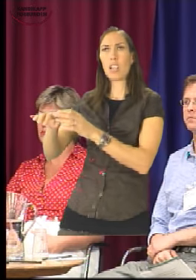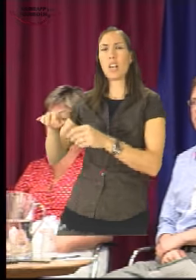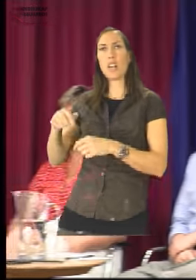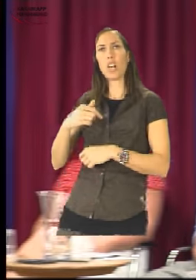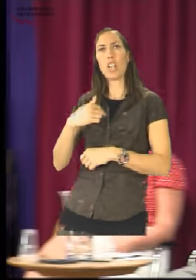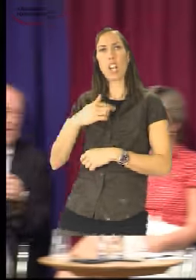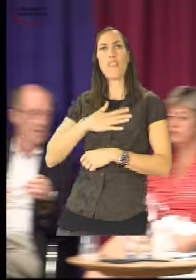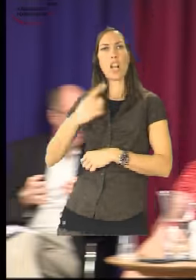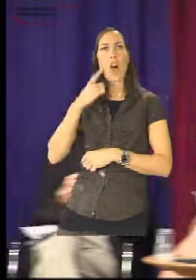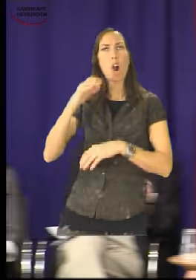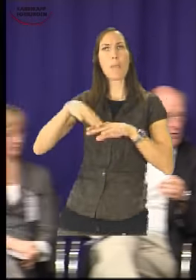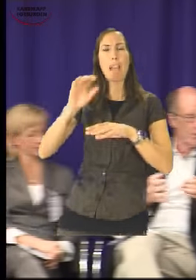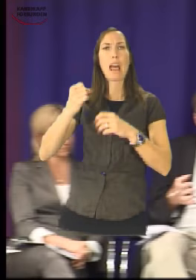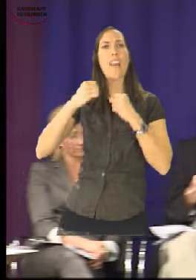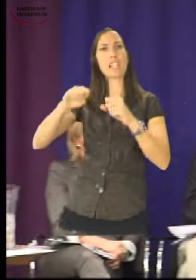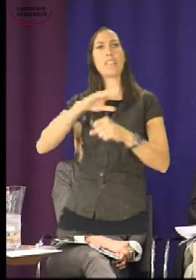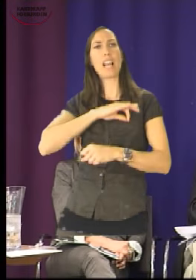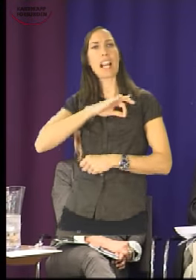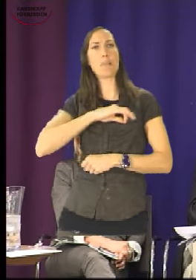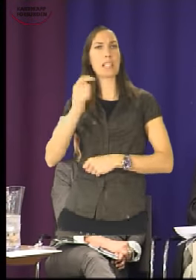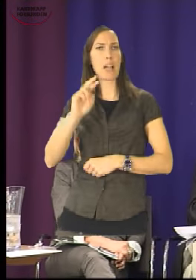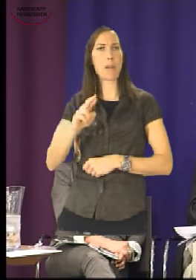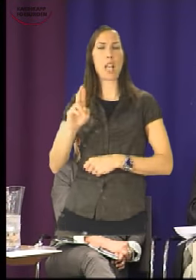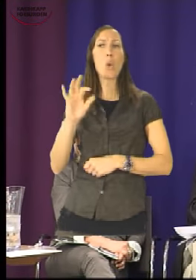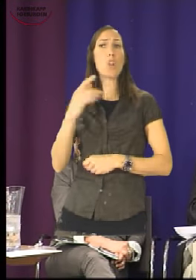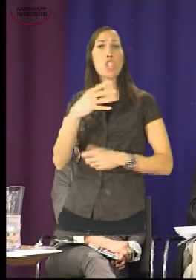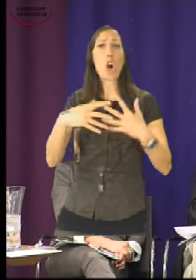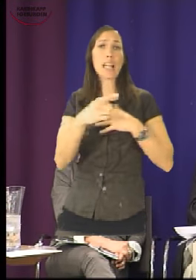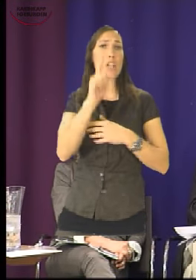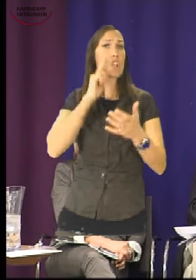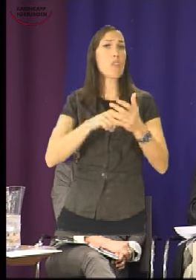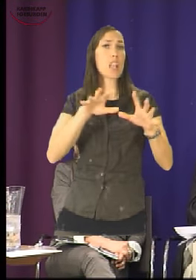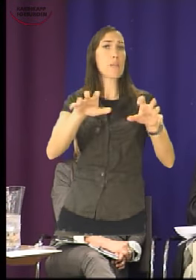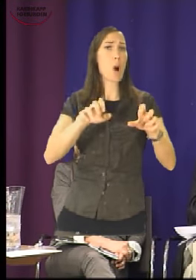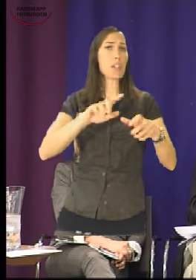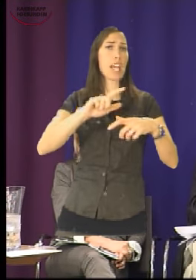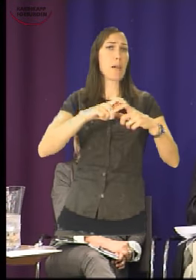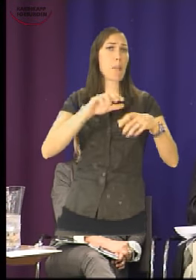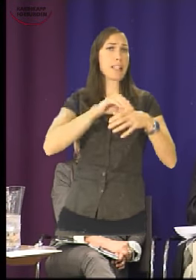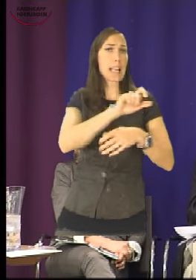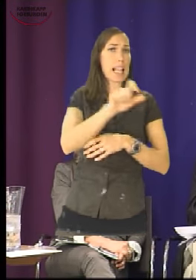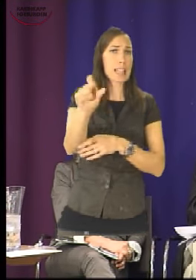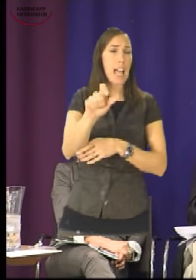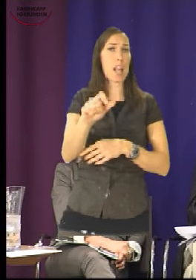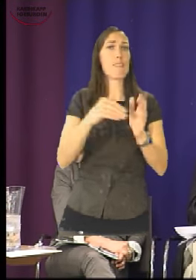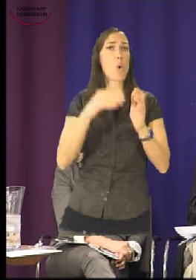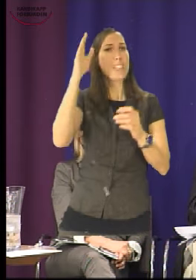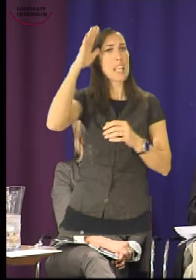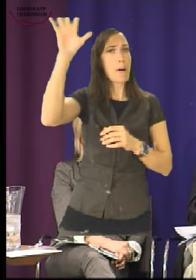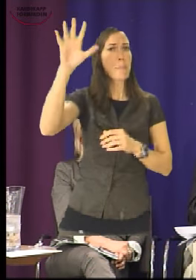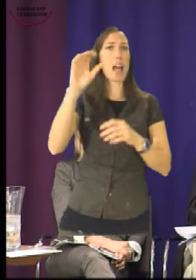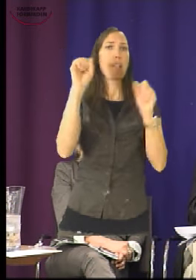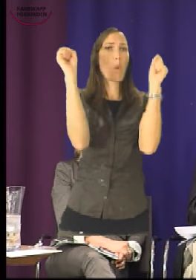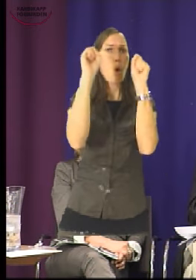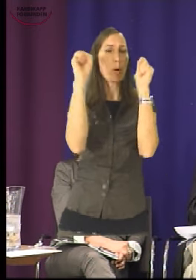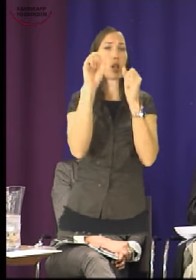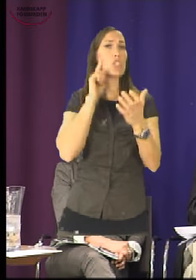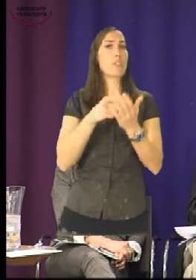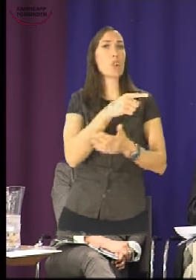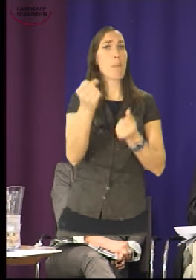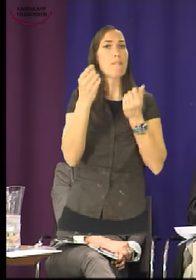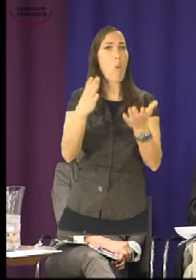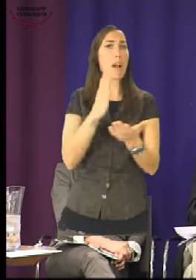De effektivaste läkemedlen. Vad gör ni för att patienter, reumatikerpatienter i Jämtland eller Norrbotten ska få tillgång till dem, då, vilket de